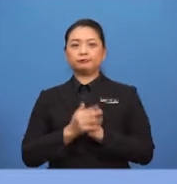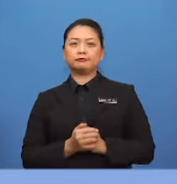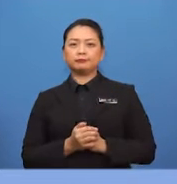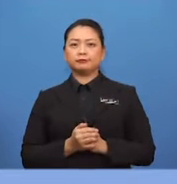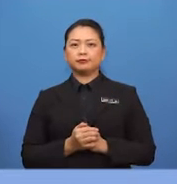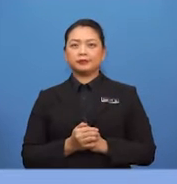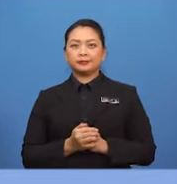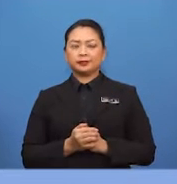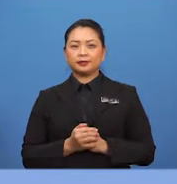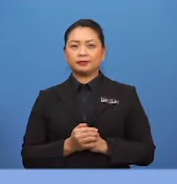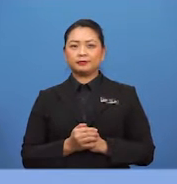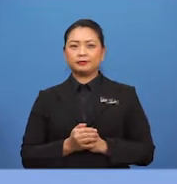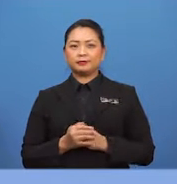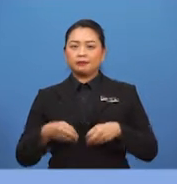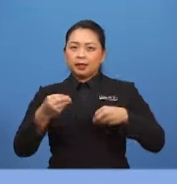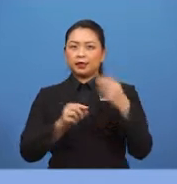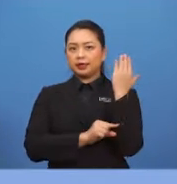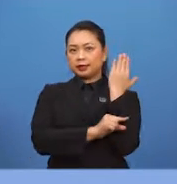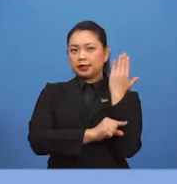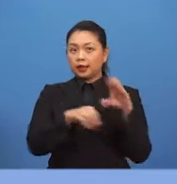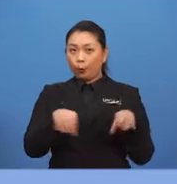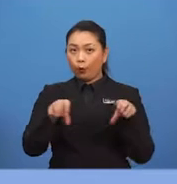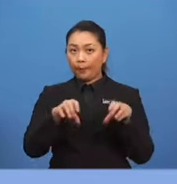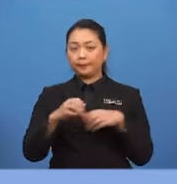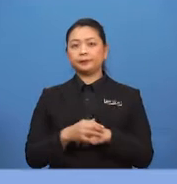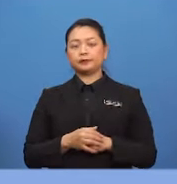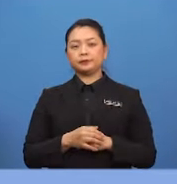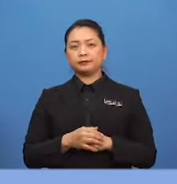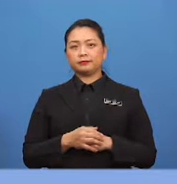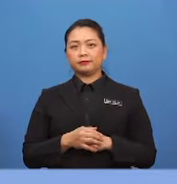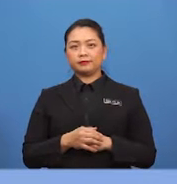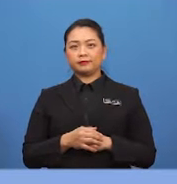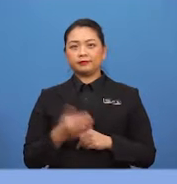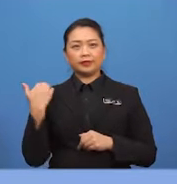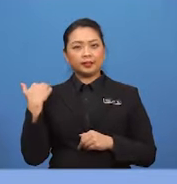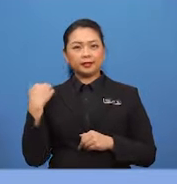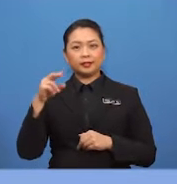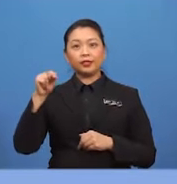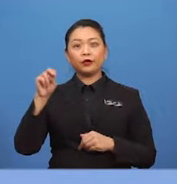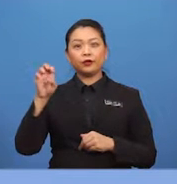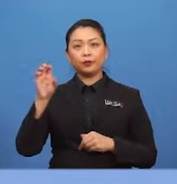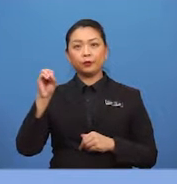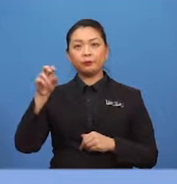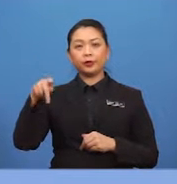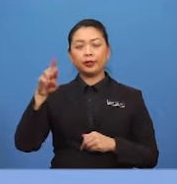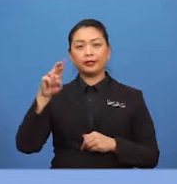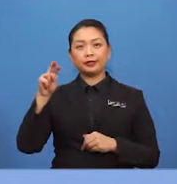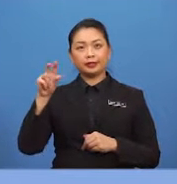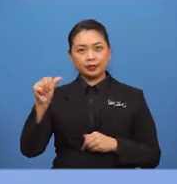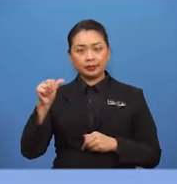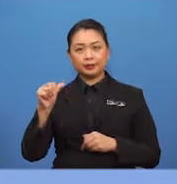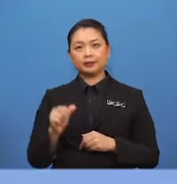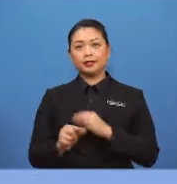kenderaan. Bagi getah sintetik, monomernya adalah neoprena.